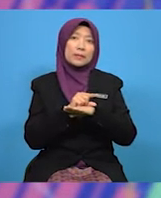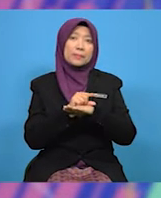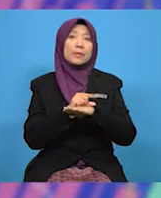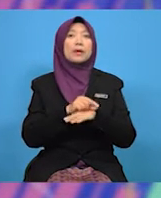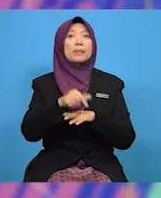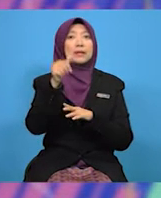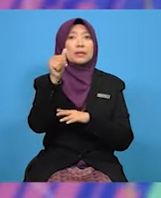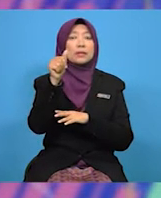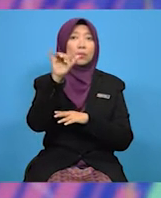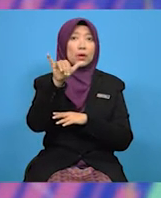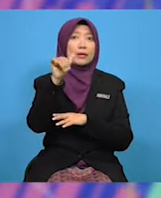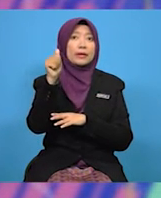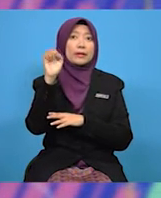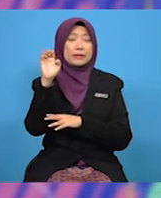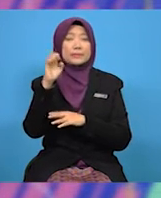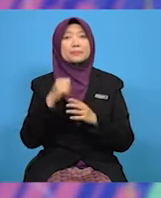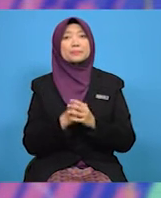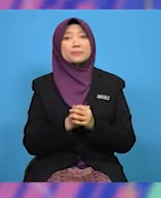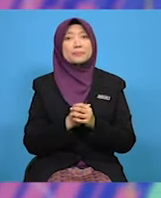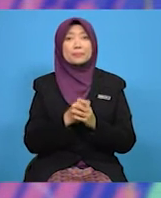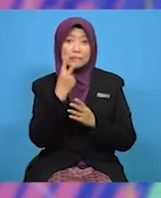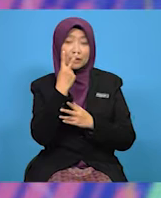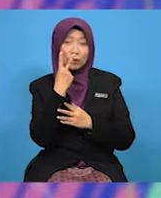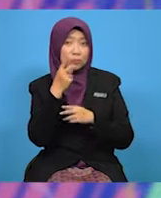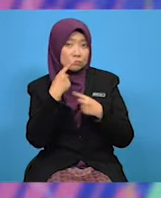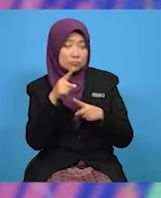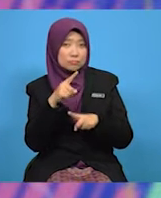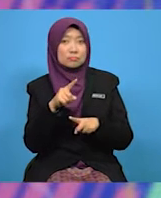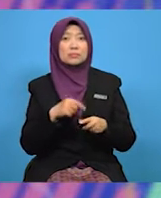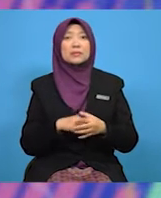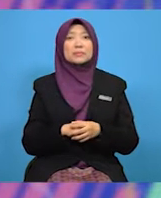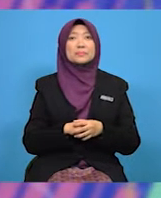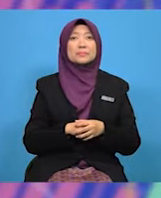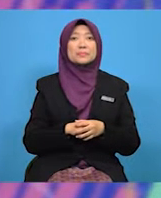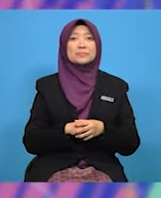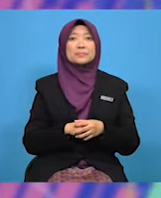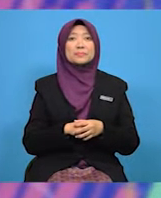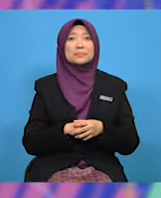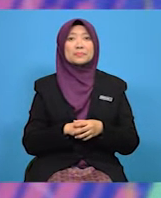pendekatan kyyy Cinema jawaban anda